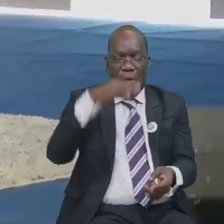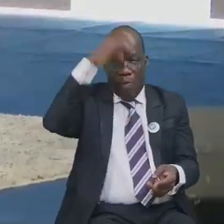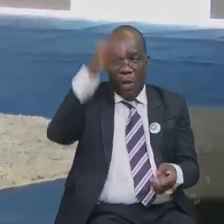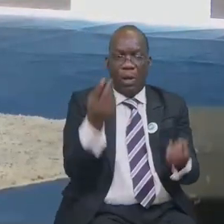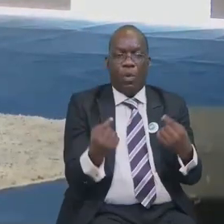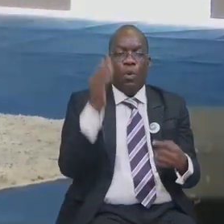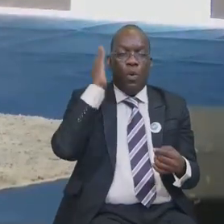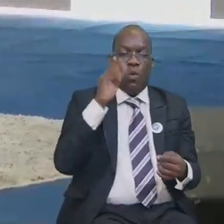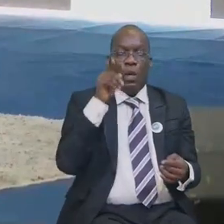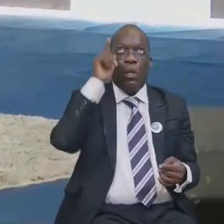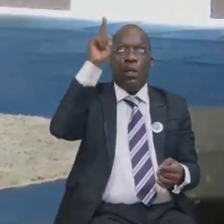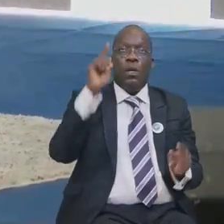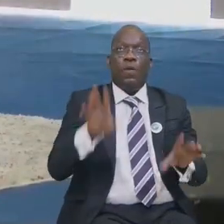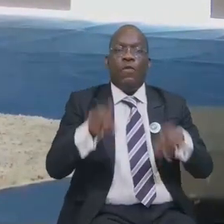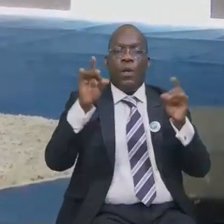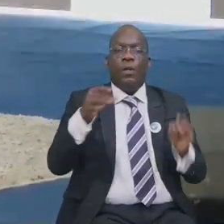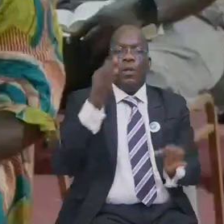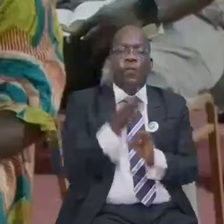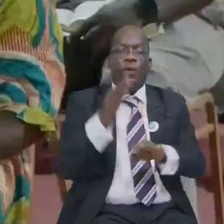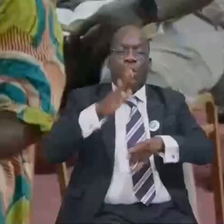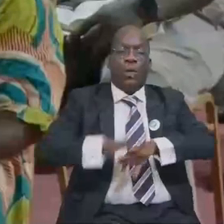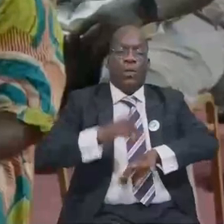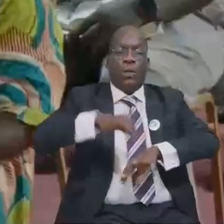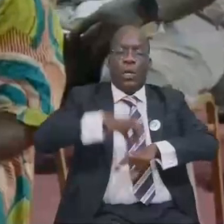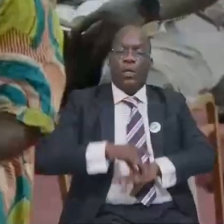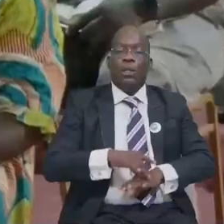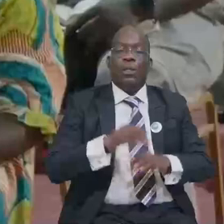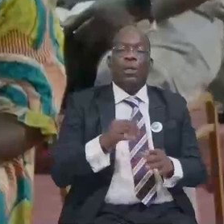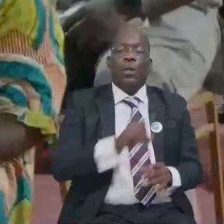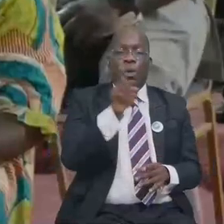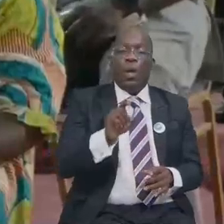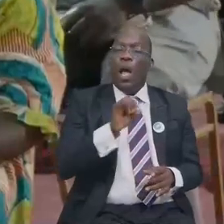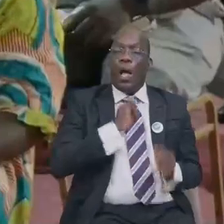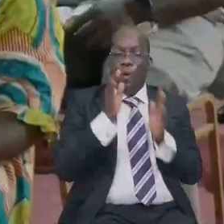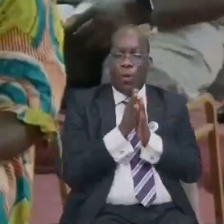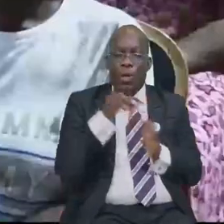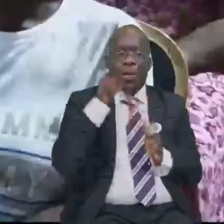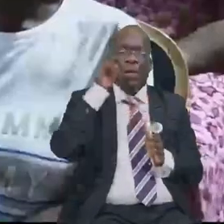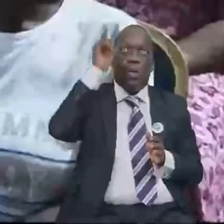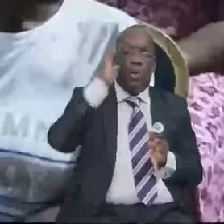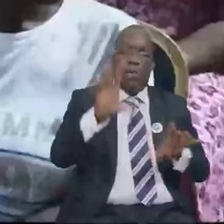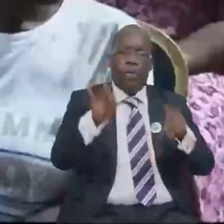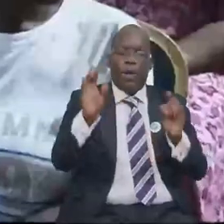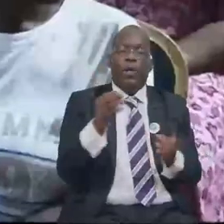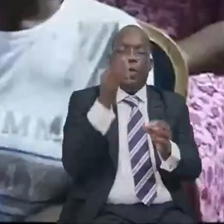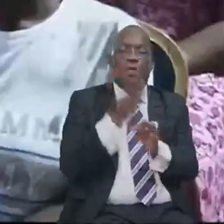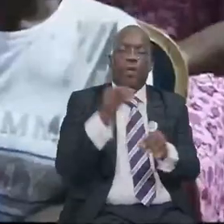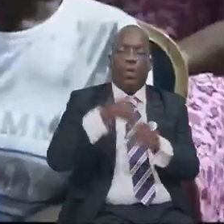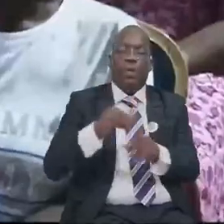qu'il trouve la foi dans nos cœurs, dans ton cœur, dans mon